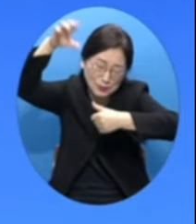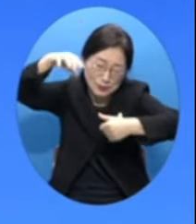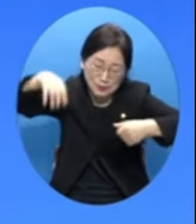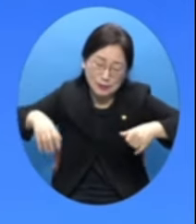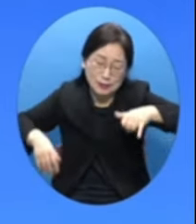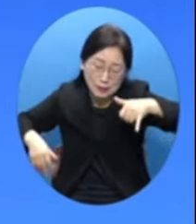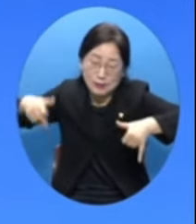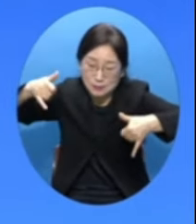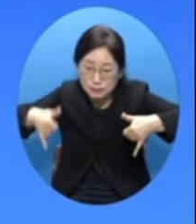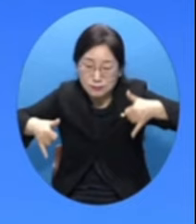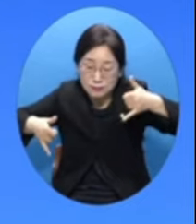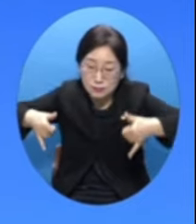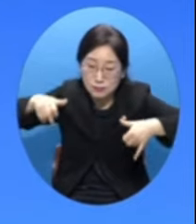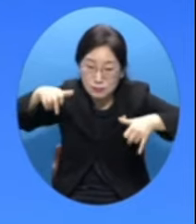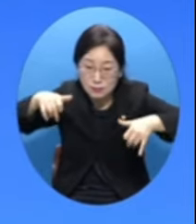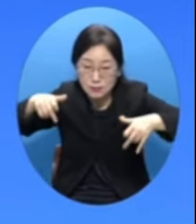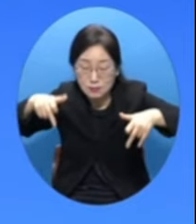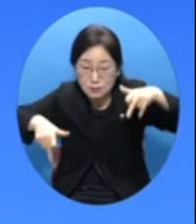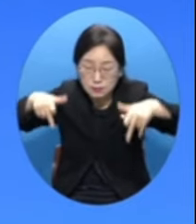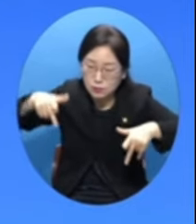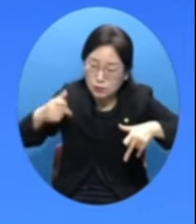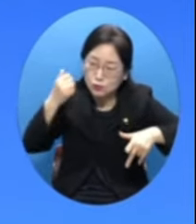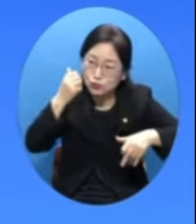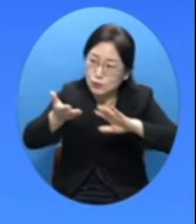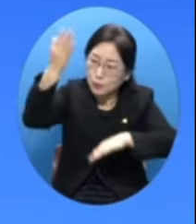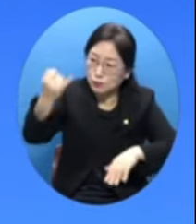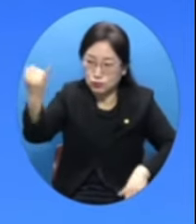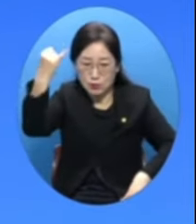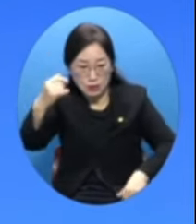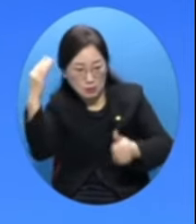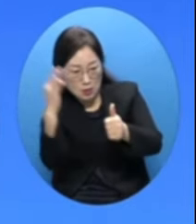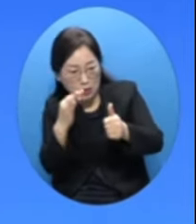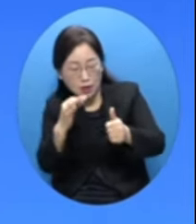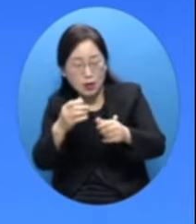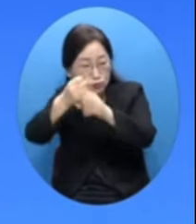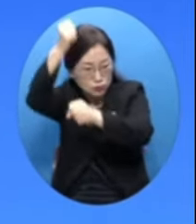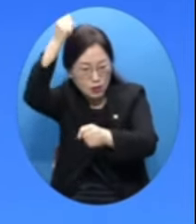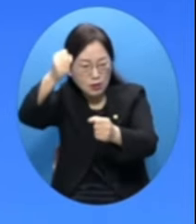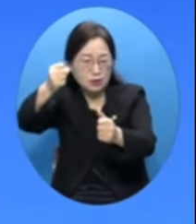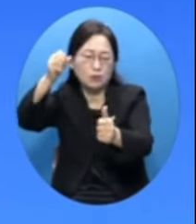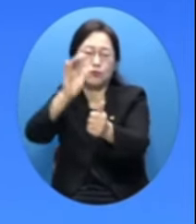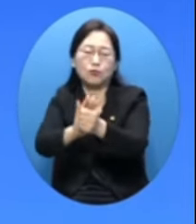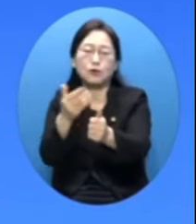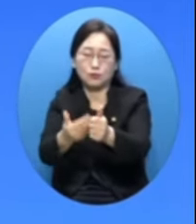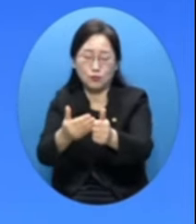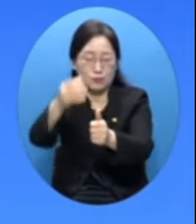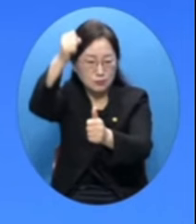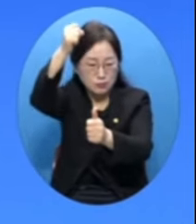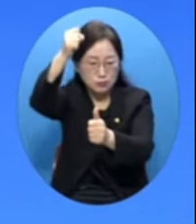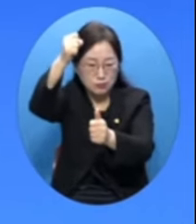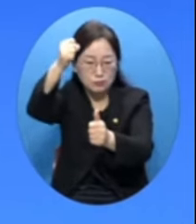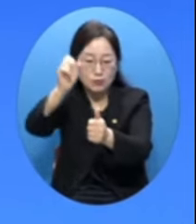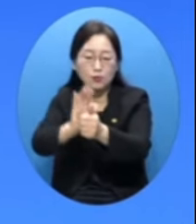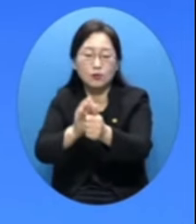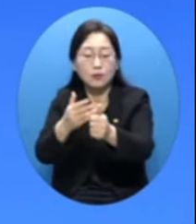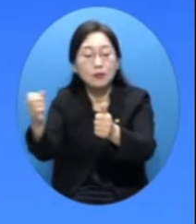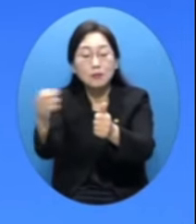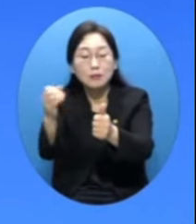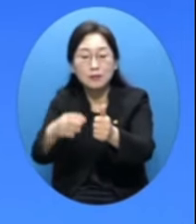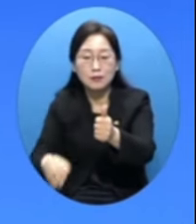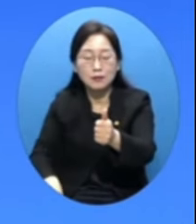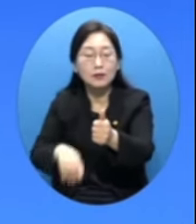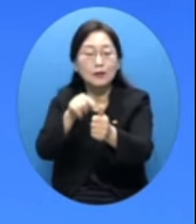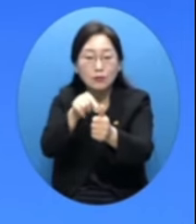선배 누나가 지나가다가 그걸 보고 우산을 씌워주면서 같이 가면서 얘기를 했습니다.